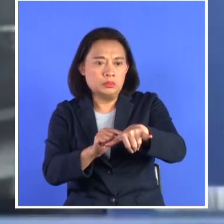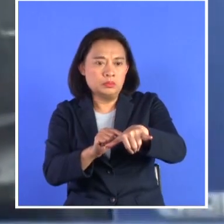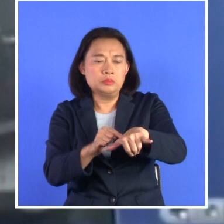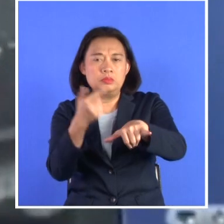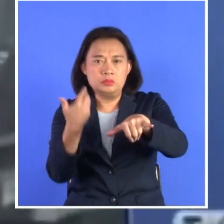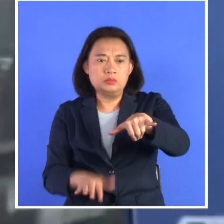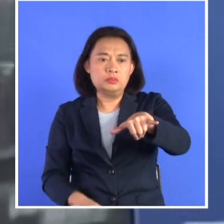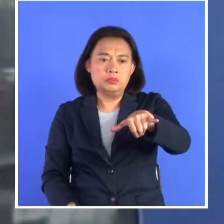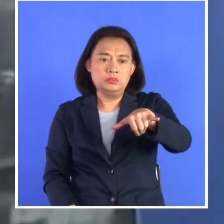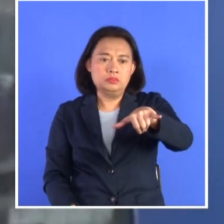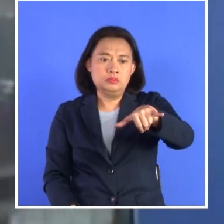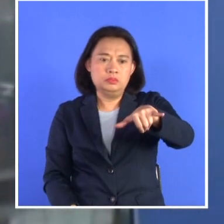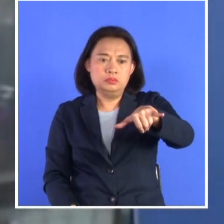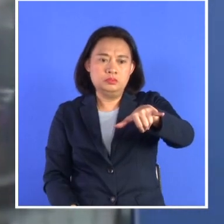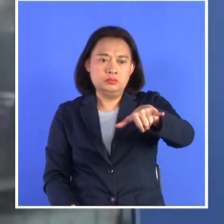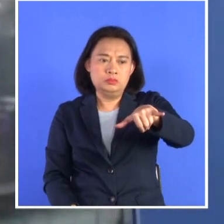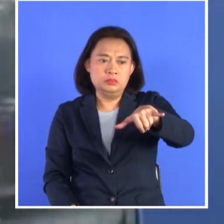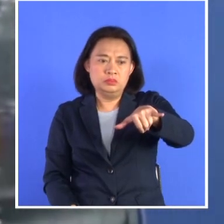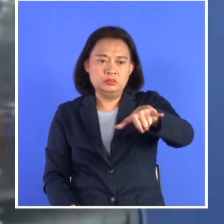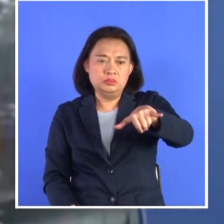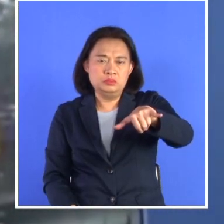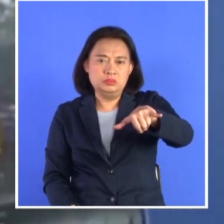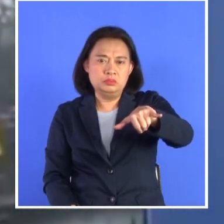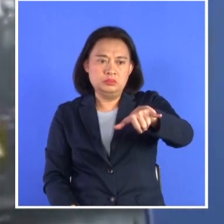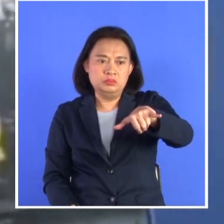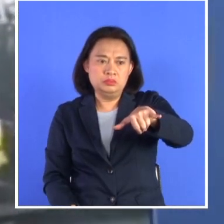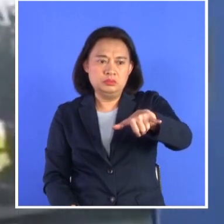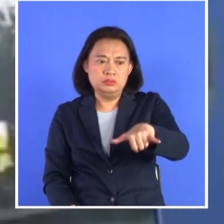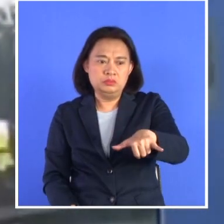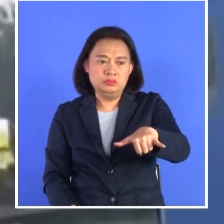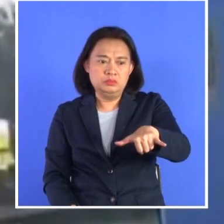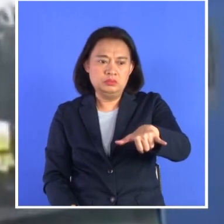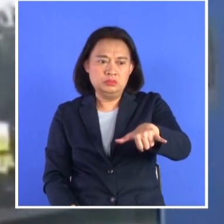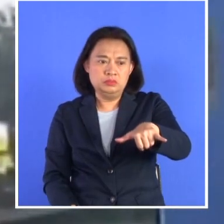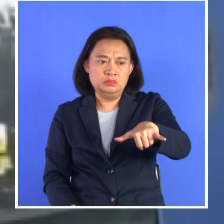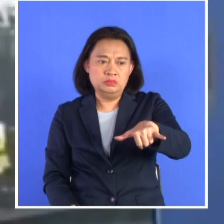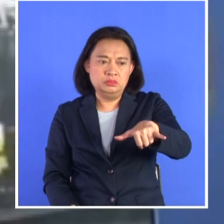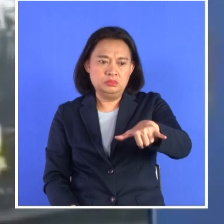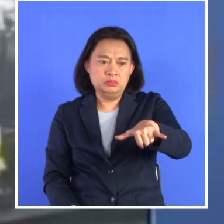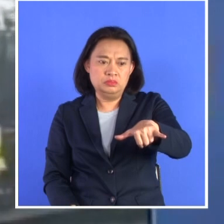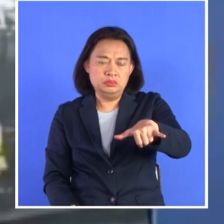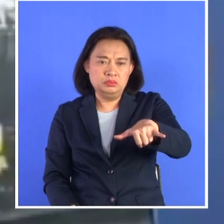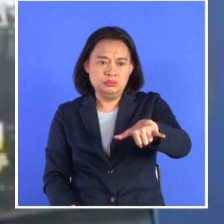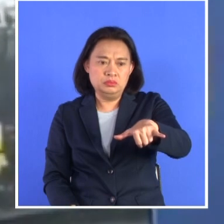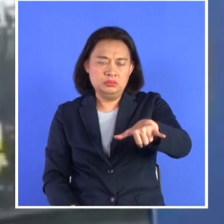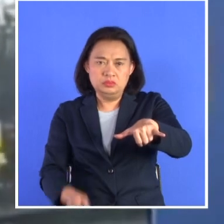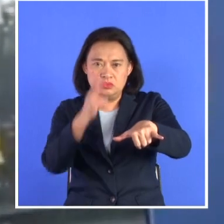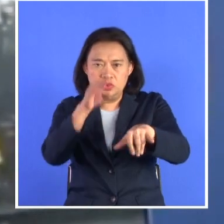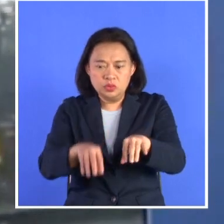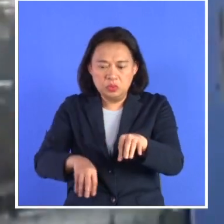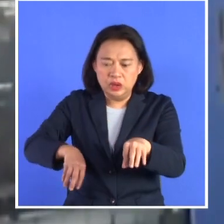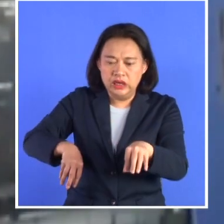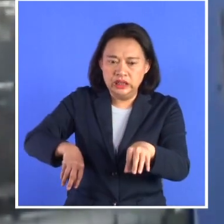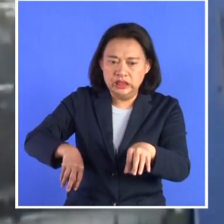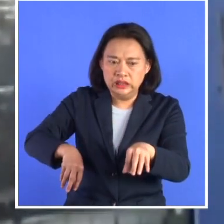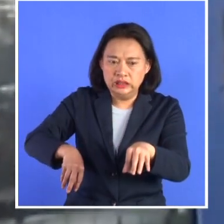ๆเอาตะขอนี่เกี่ยวไว้ช้างนี่นิ่งเลยนะช้างนี่นิ่งนะเนี่ยดูขาเนี่ยขาก็เหยียดแบบนี้ก็แสดงว่าควบคุม